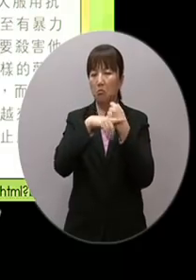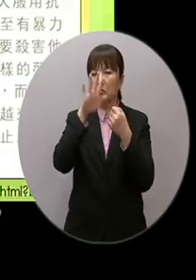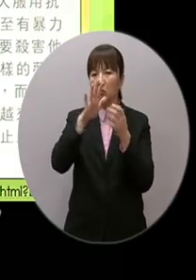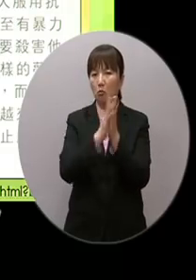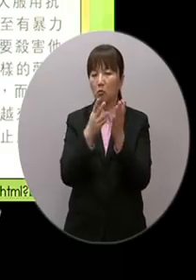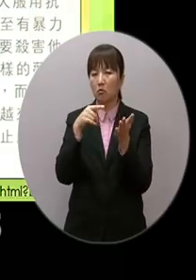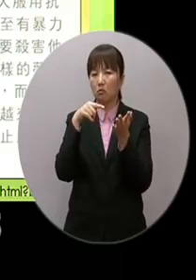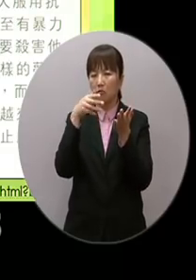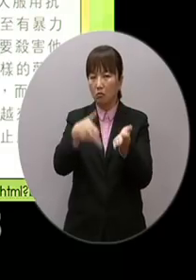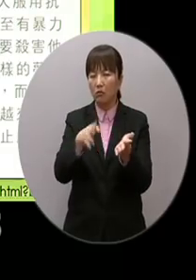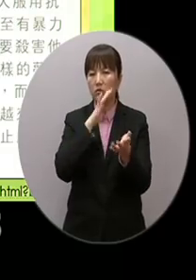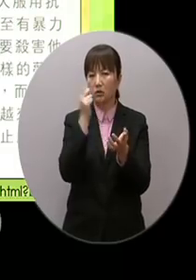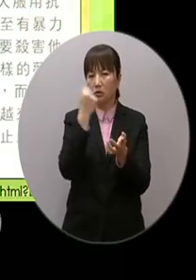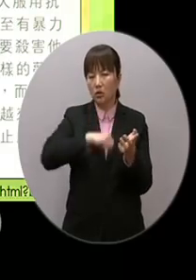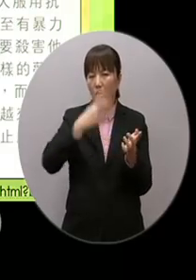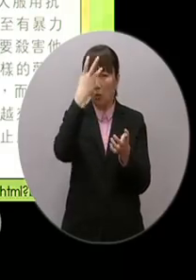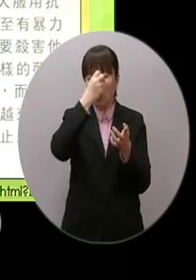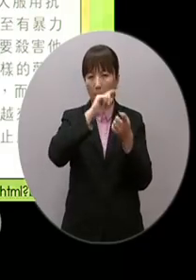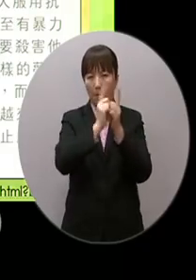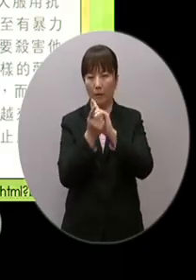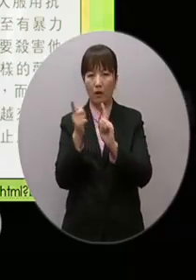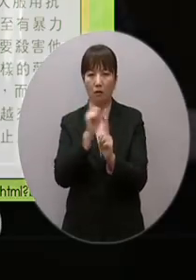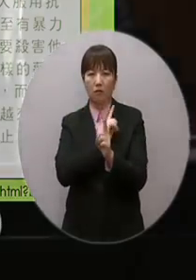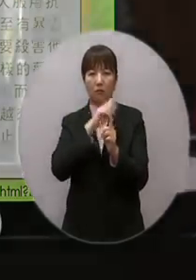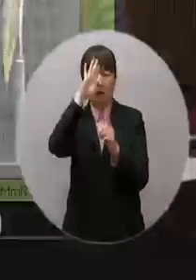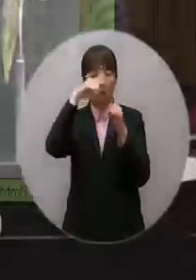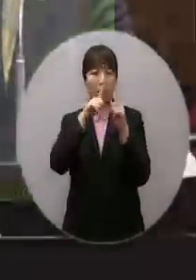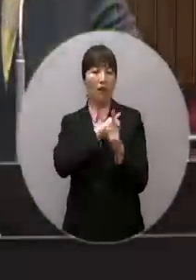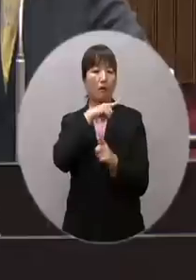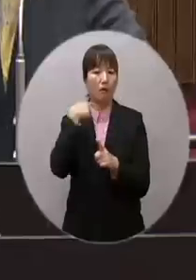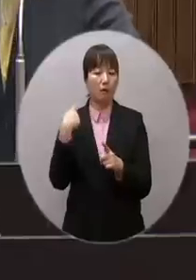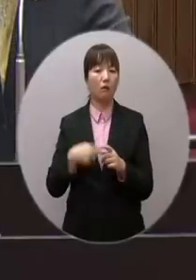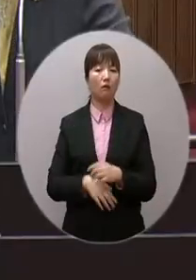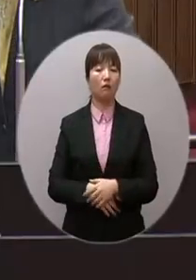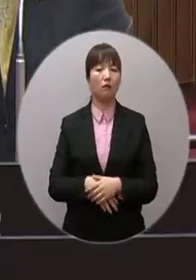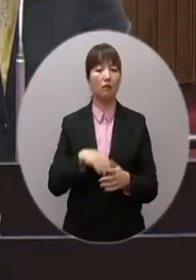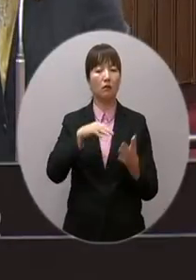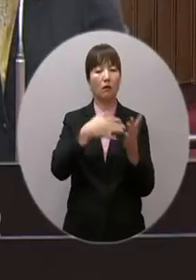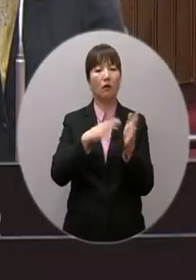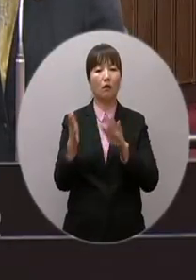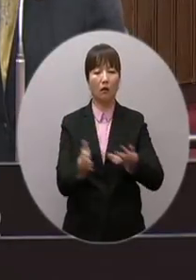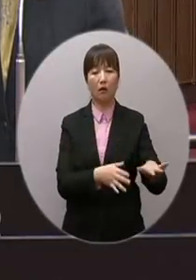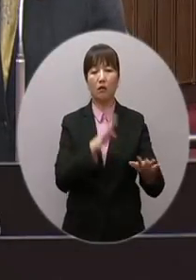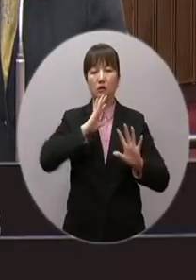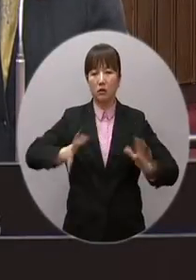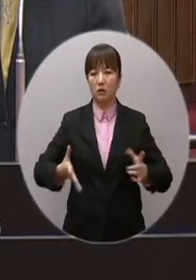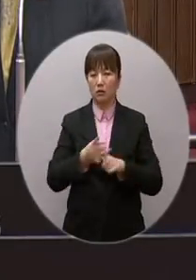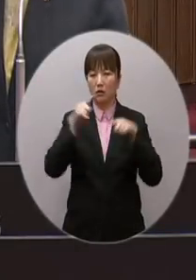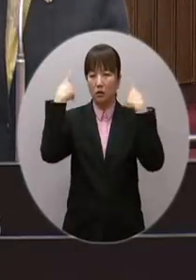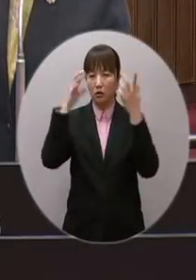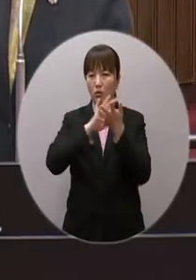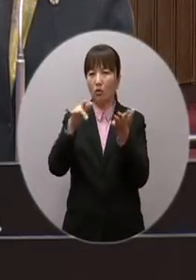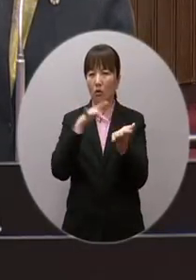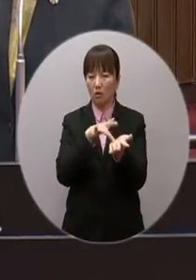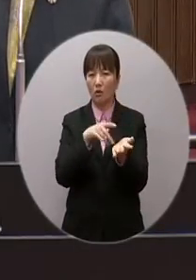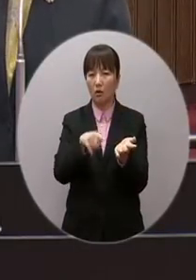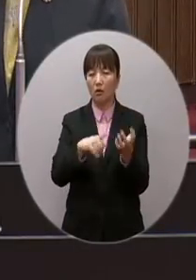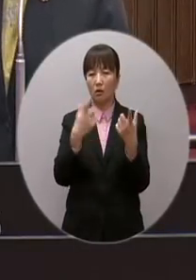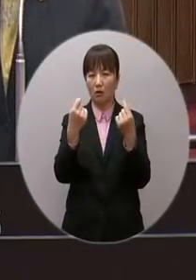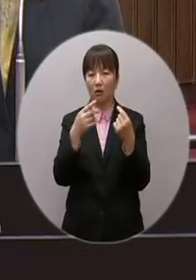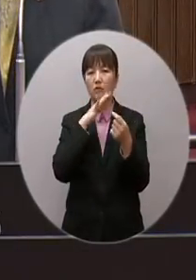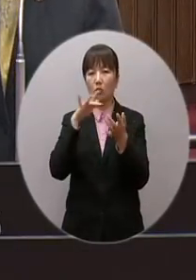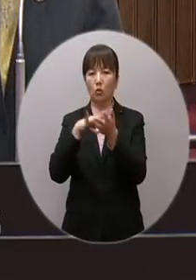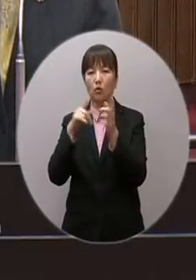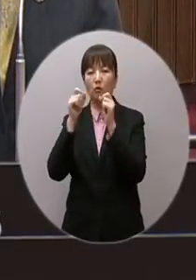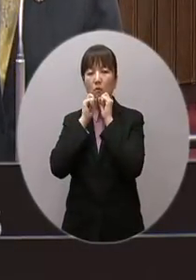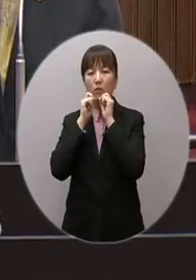出这个抗忧郁剂会造成病人的自杀。好，再来他把精神科常用的药也跟他